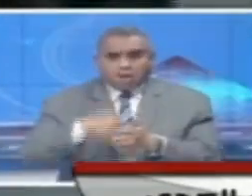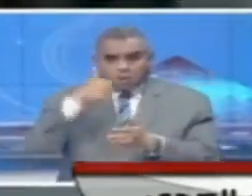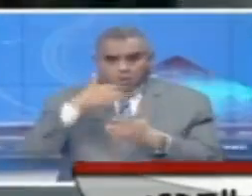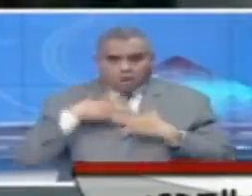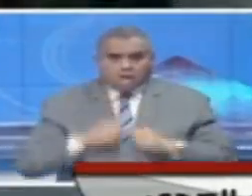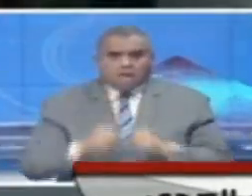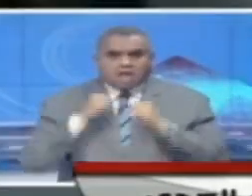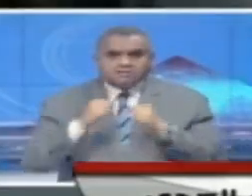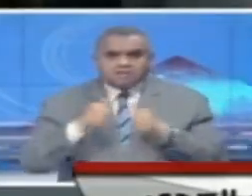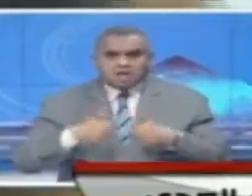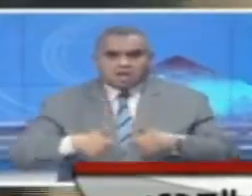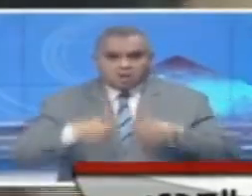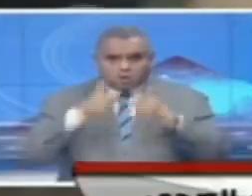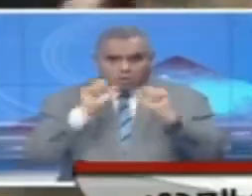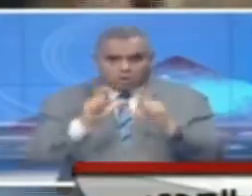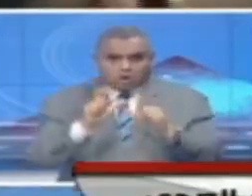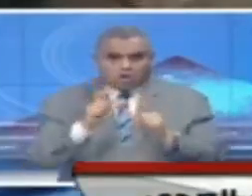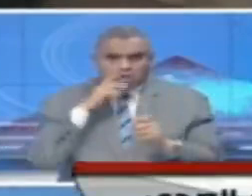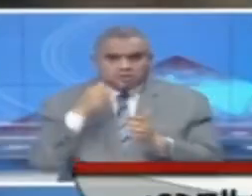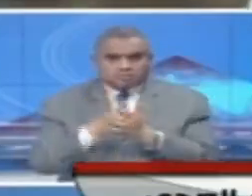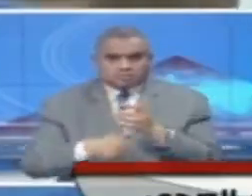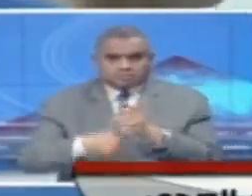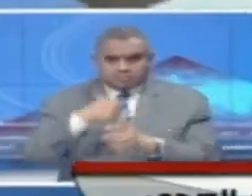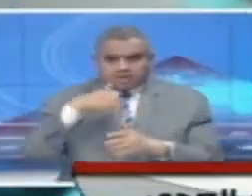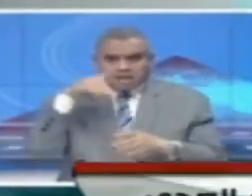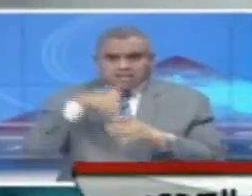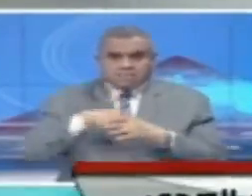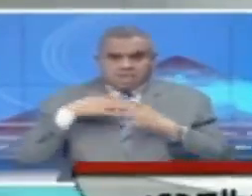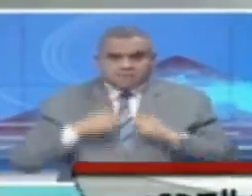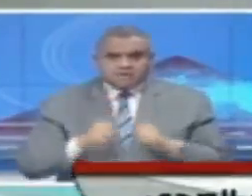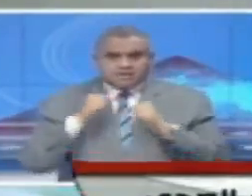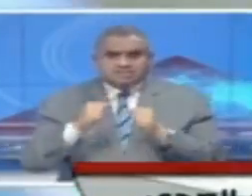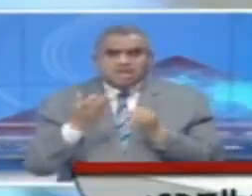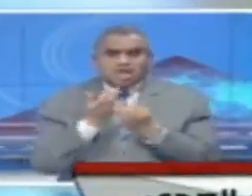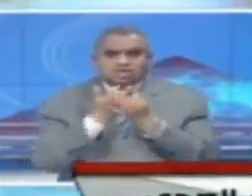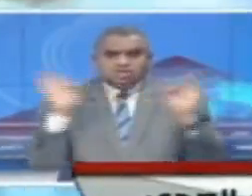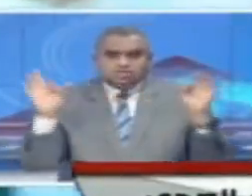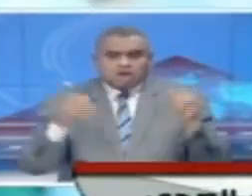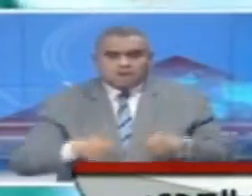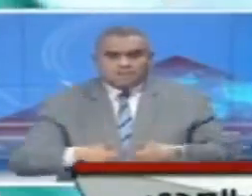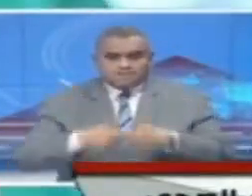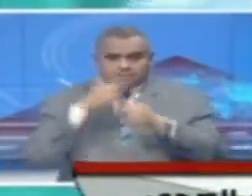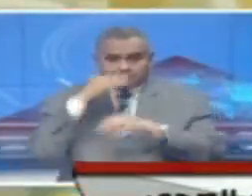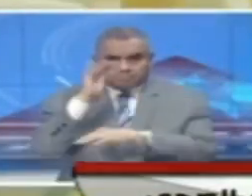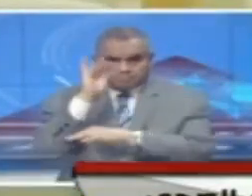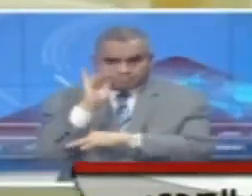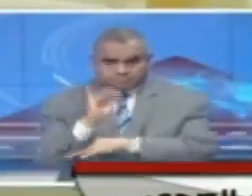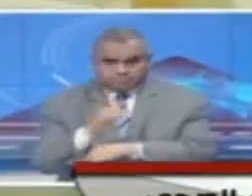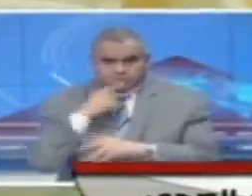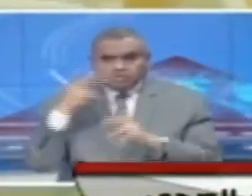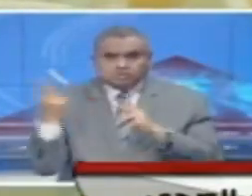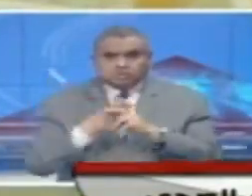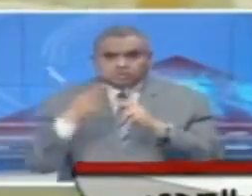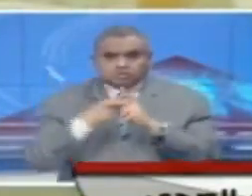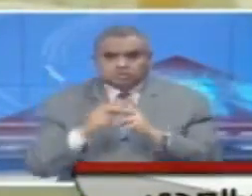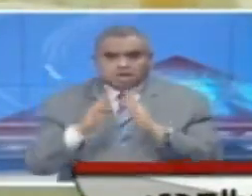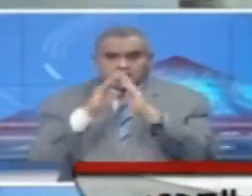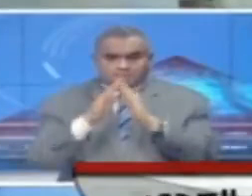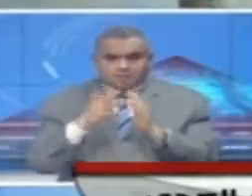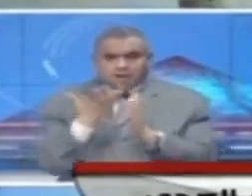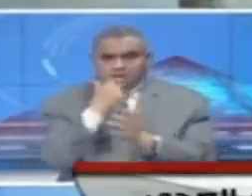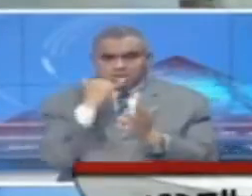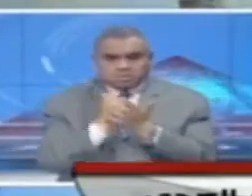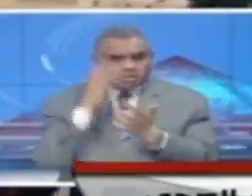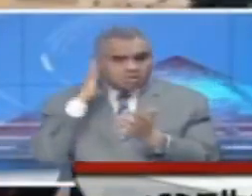المواطن المصري. فتم إجراء قانون التأمين الصحي الشامل الجديد لتغطي مظلته جميع المصريين، والذي يعد